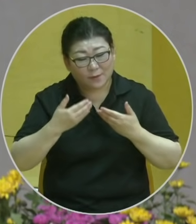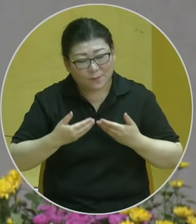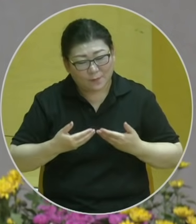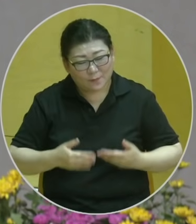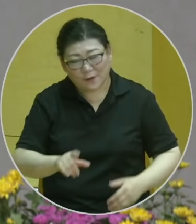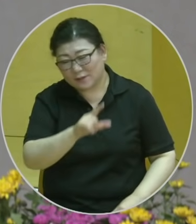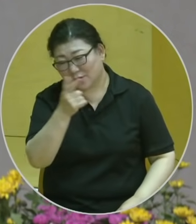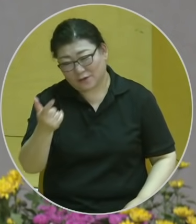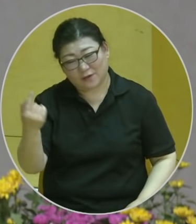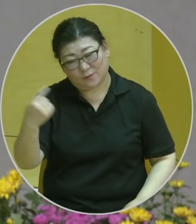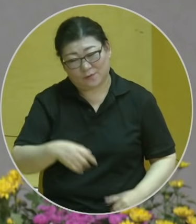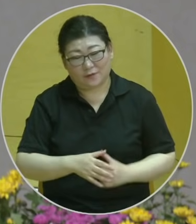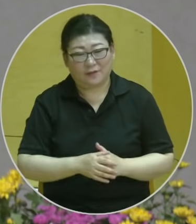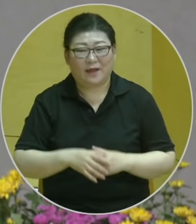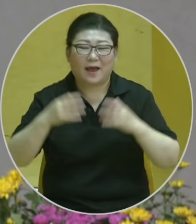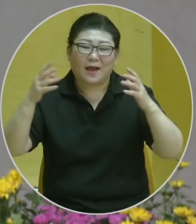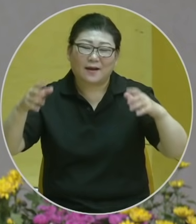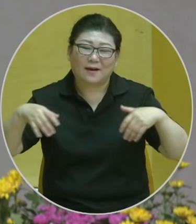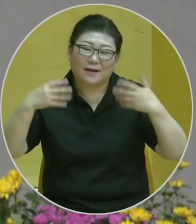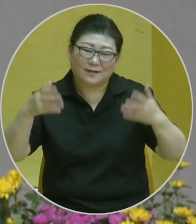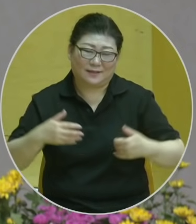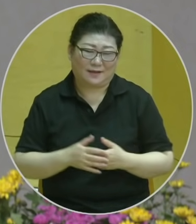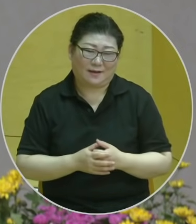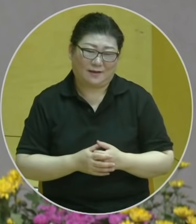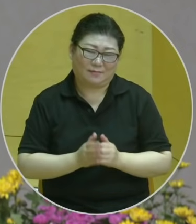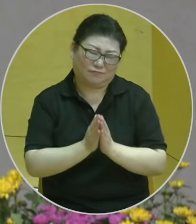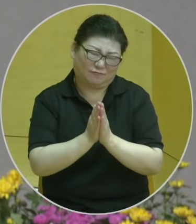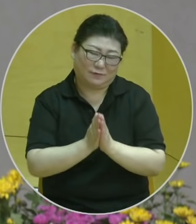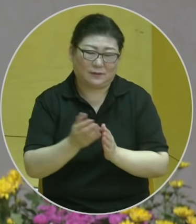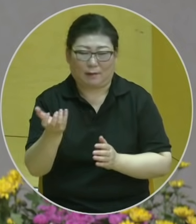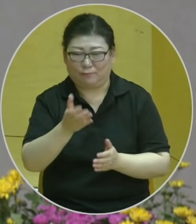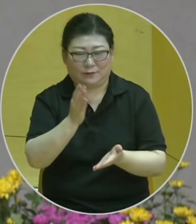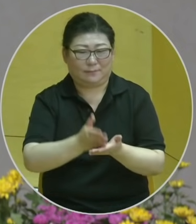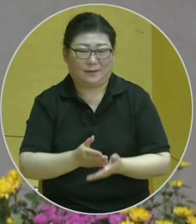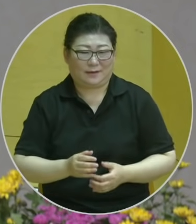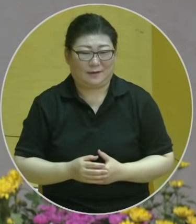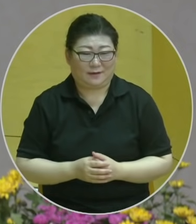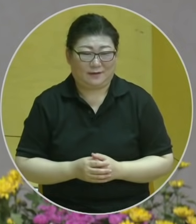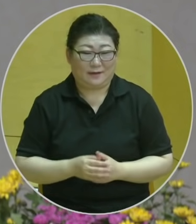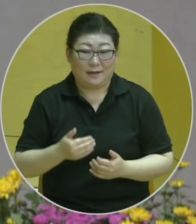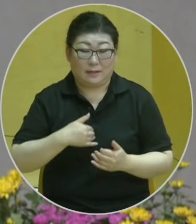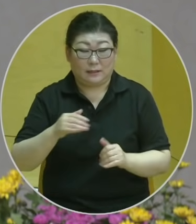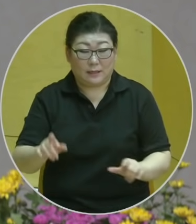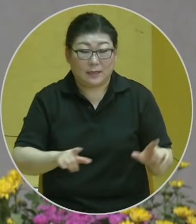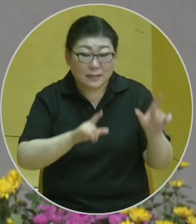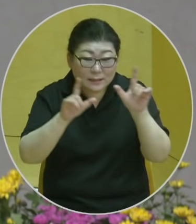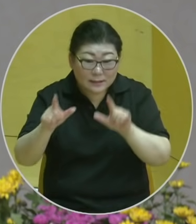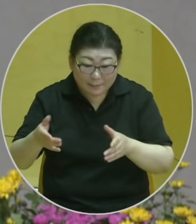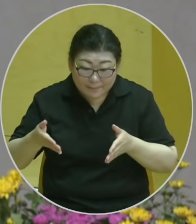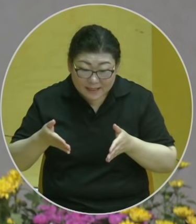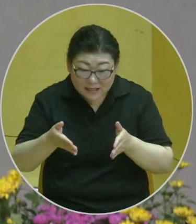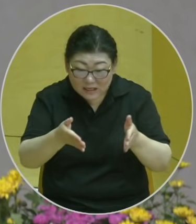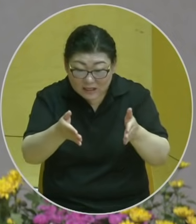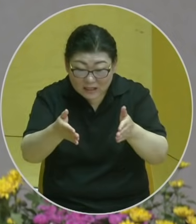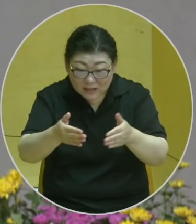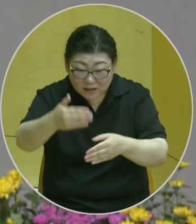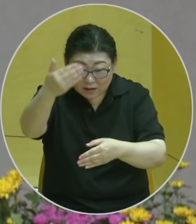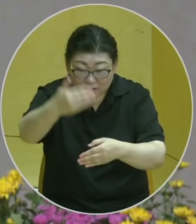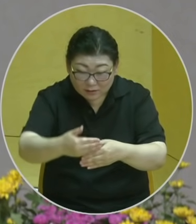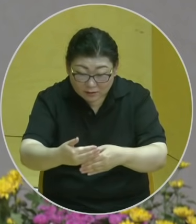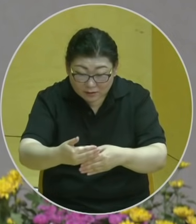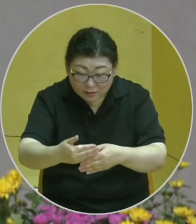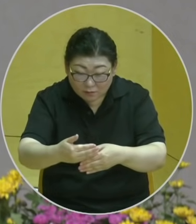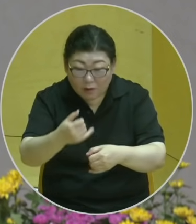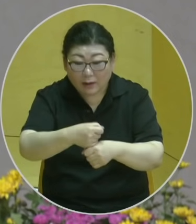온다. 가을이다. 부디 아프지 마라. 내 삶의 길이 끝났다고 하는 곳에